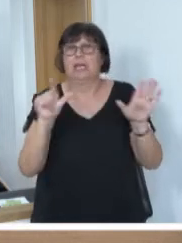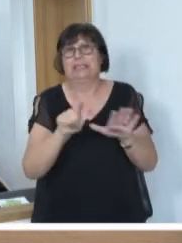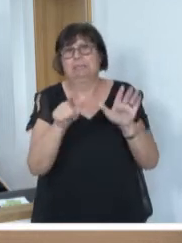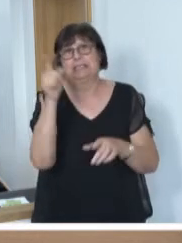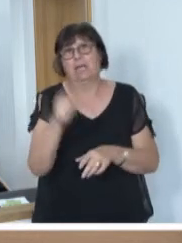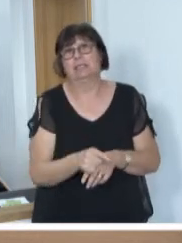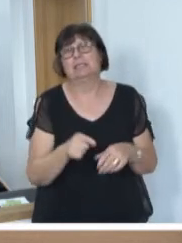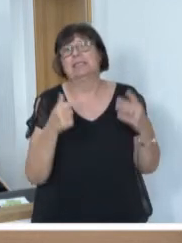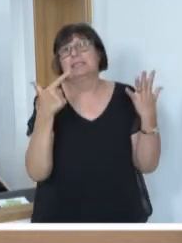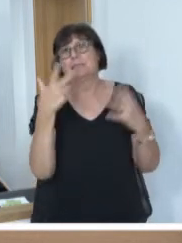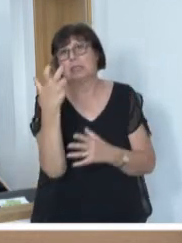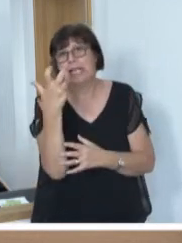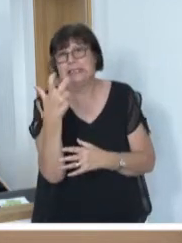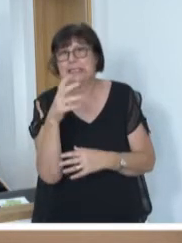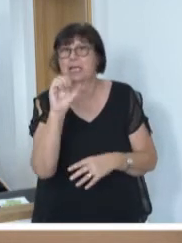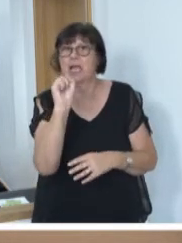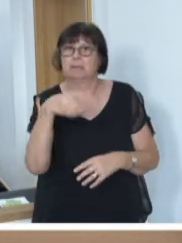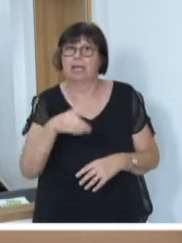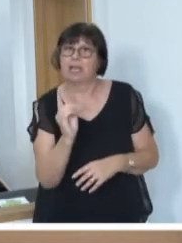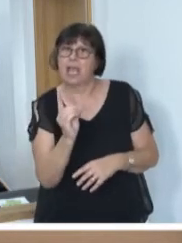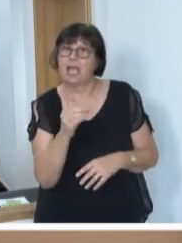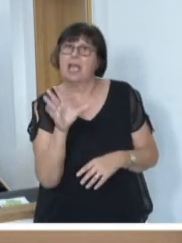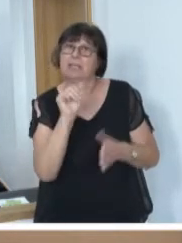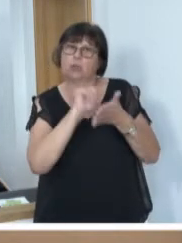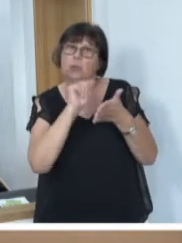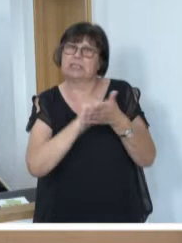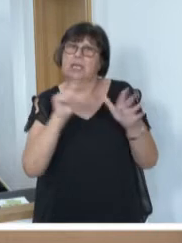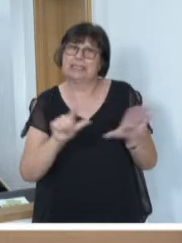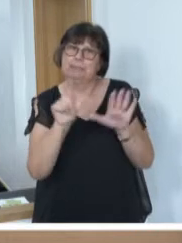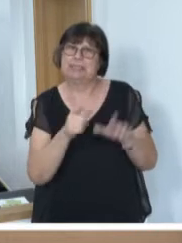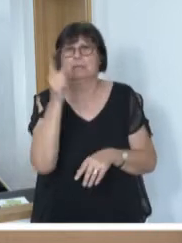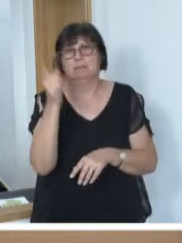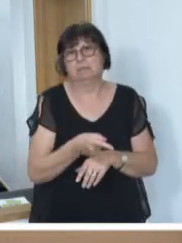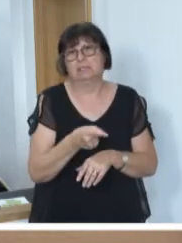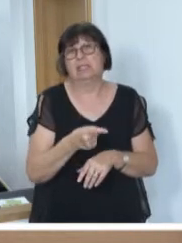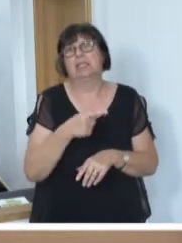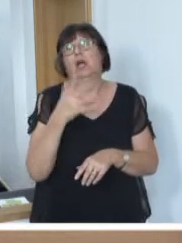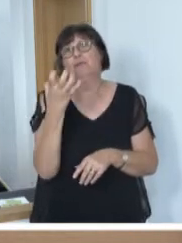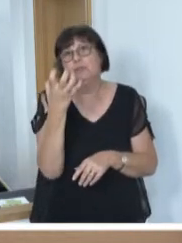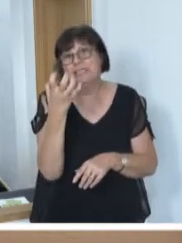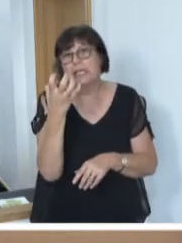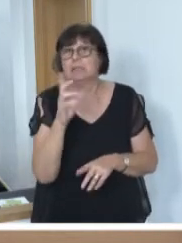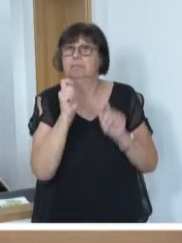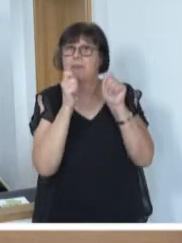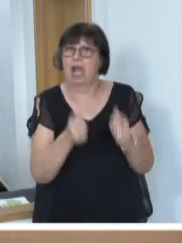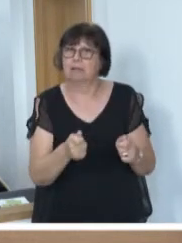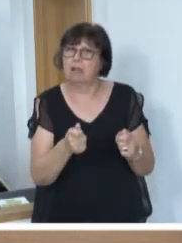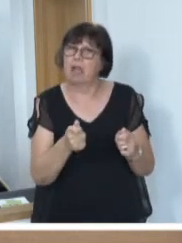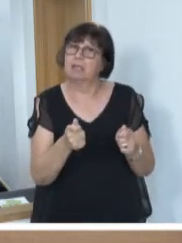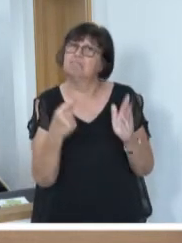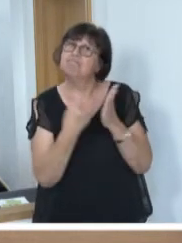17/37, hat die SPD-Landtagsfraktion mit der Drucksache 17/50 den Antrag